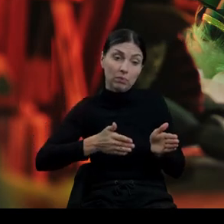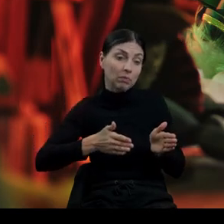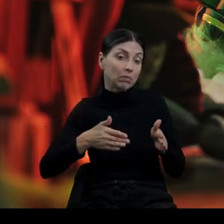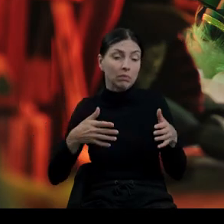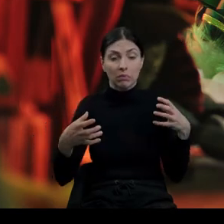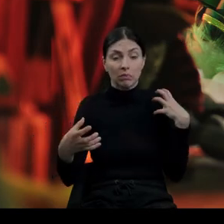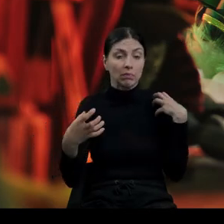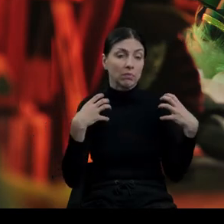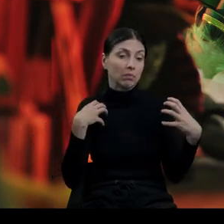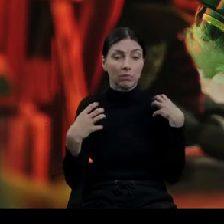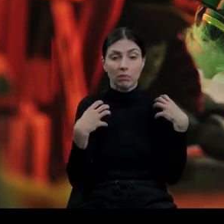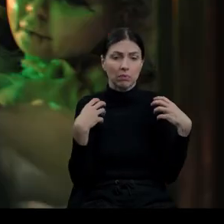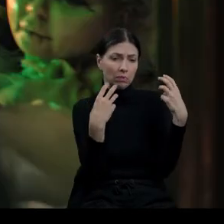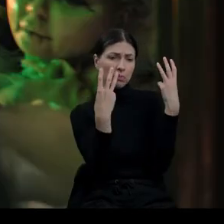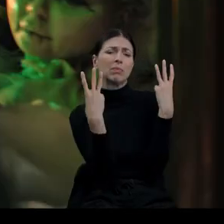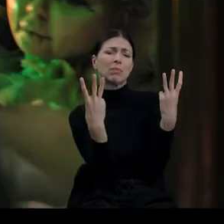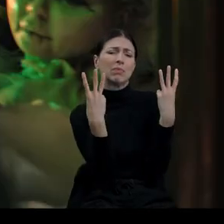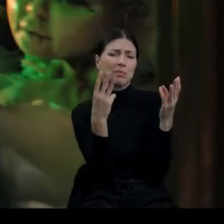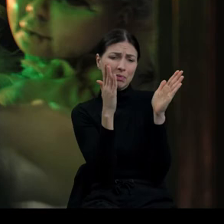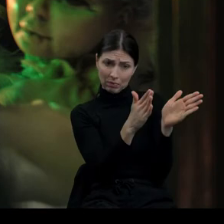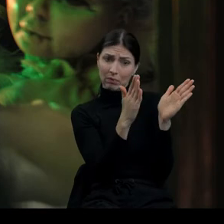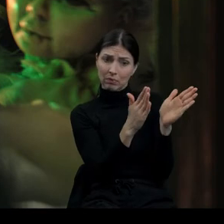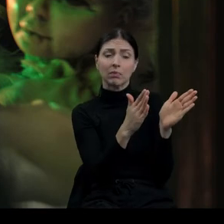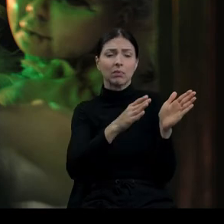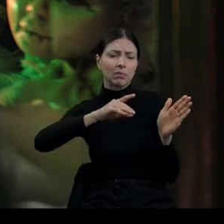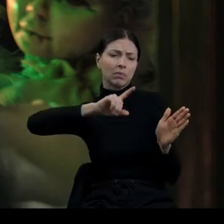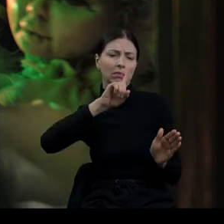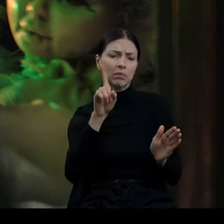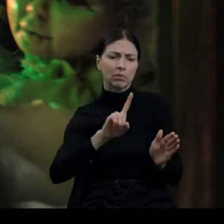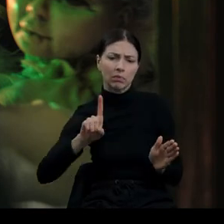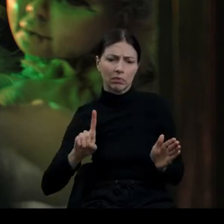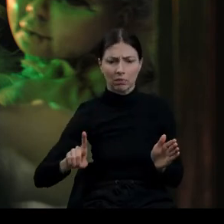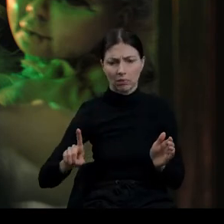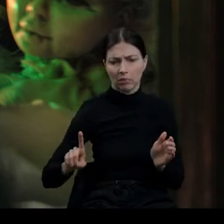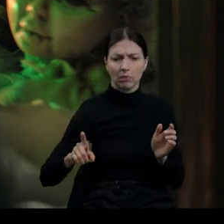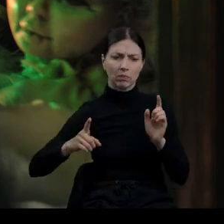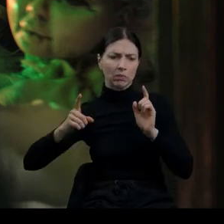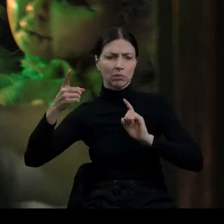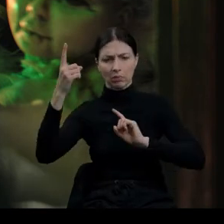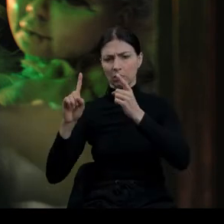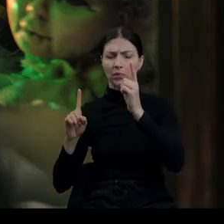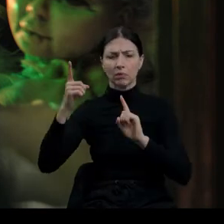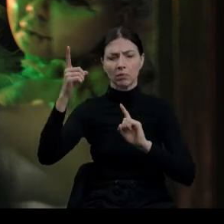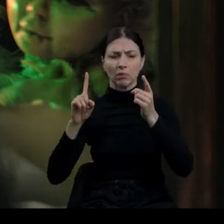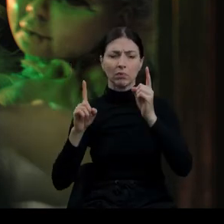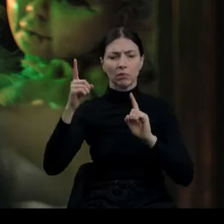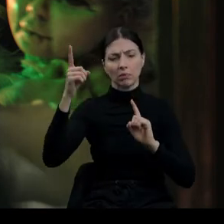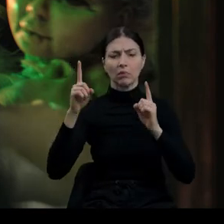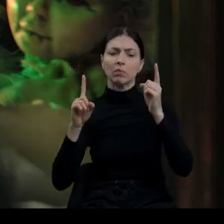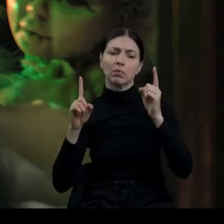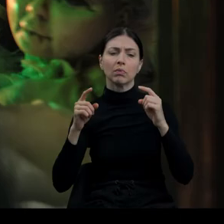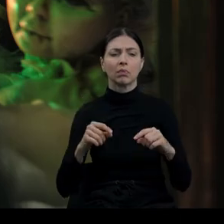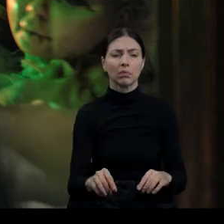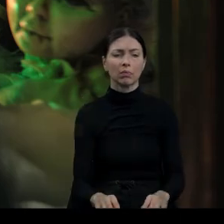nie umniejszając jej funkcji, bo ona jest właśnie bardzo istotna, ale ma pomóc nam